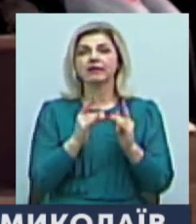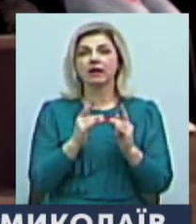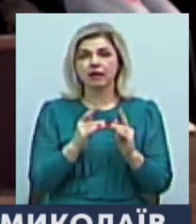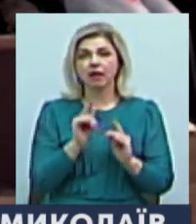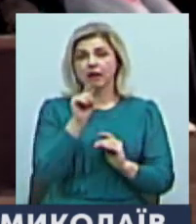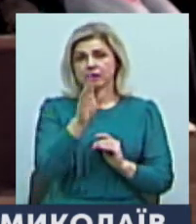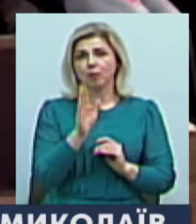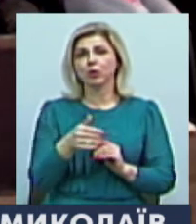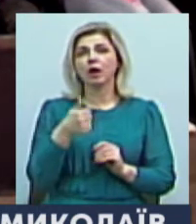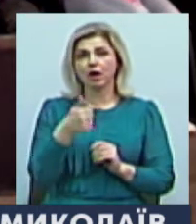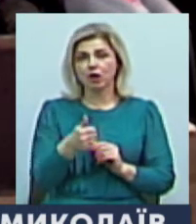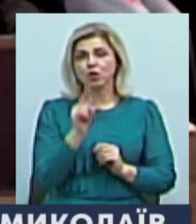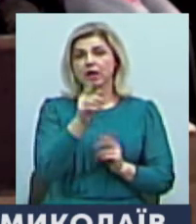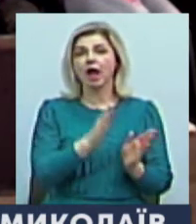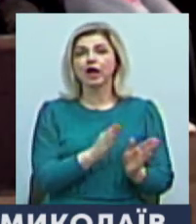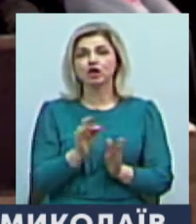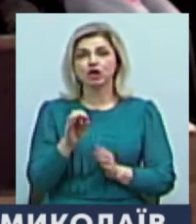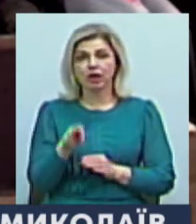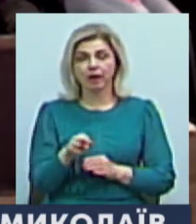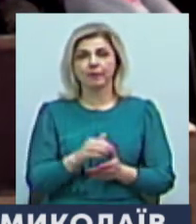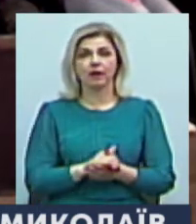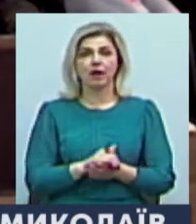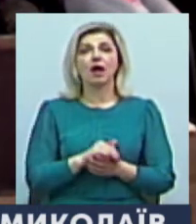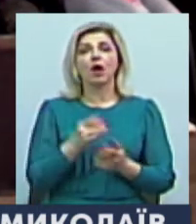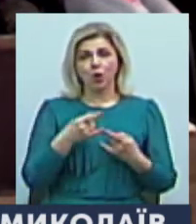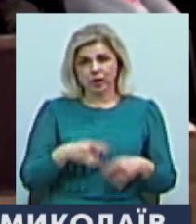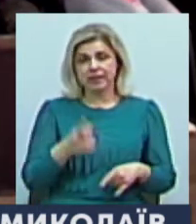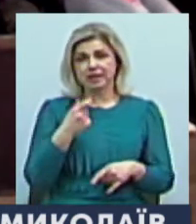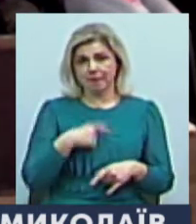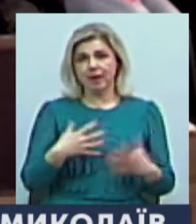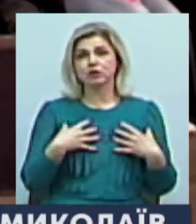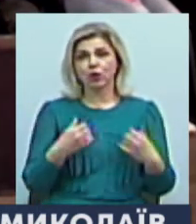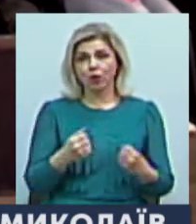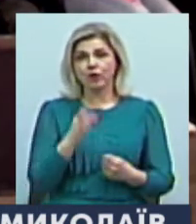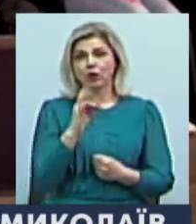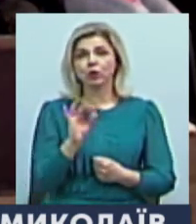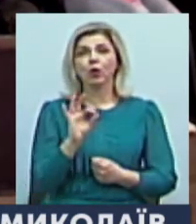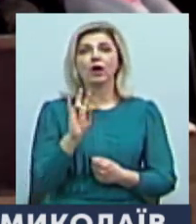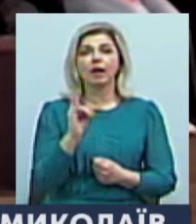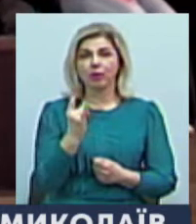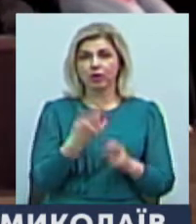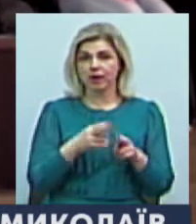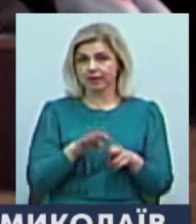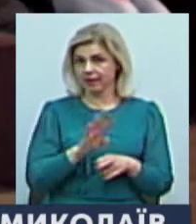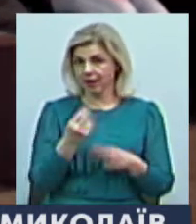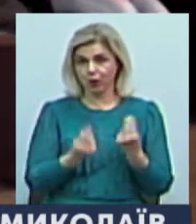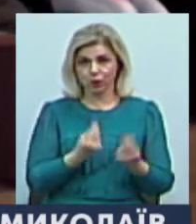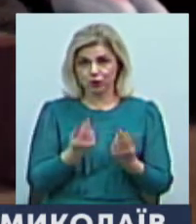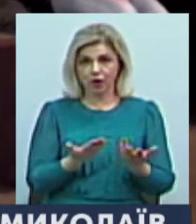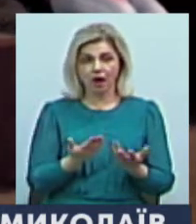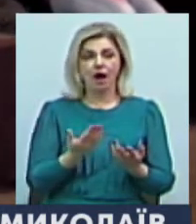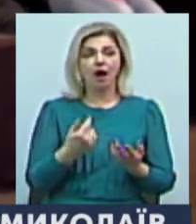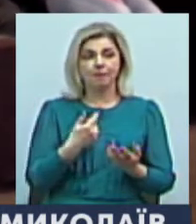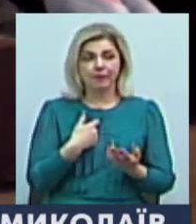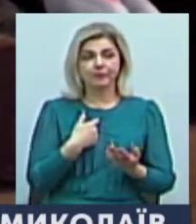там режим. Родите себе здорового. Но ребенок, это же не игрушка с браком. Мы за то, что он